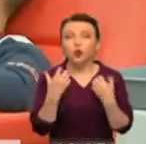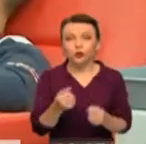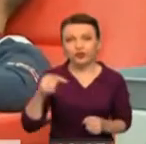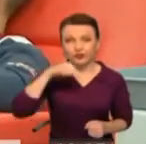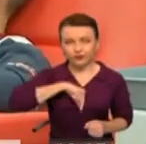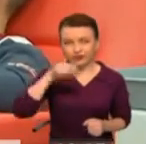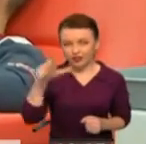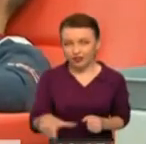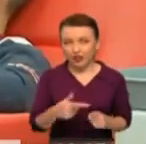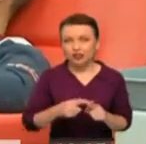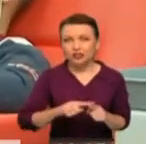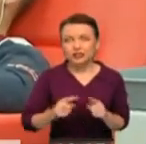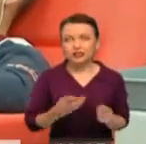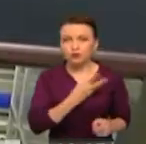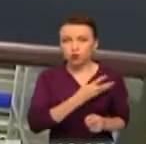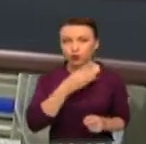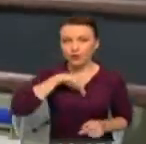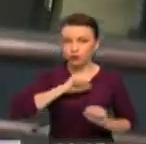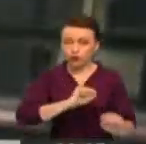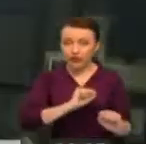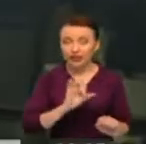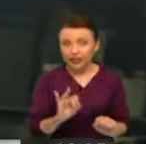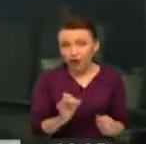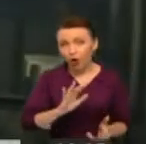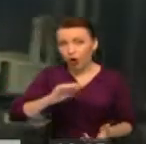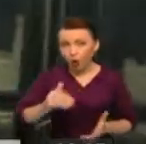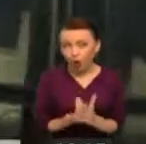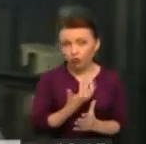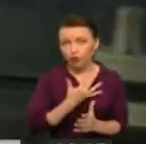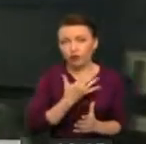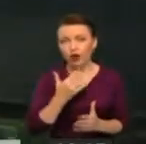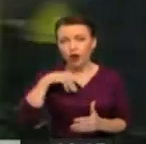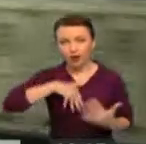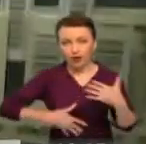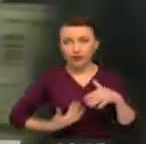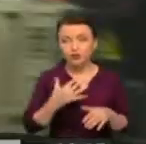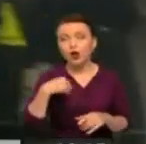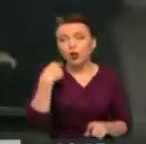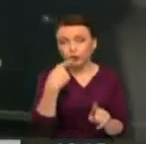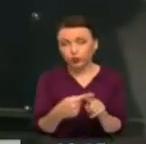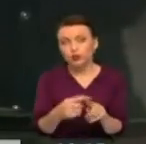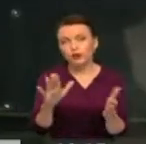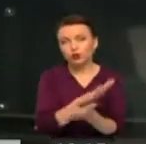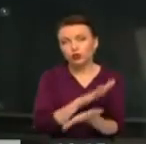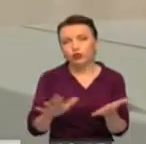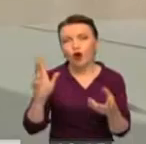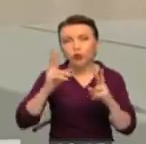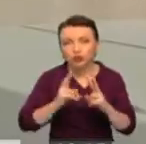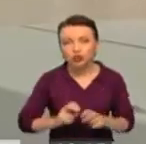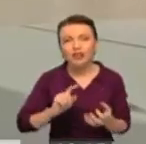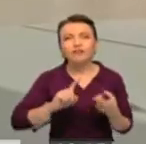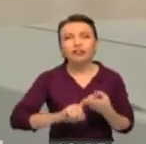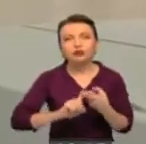імунітет і оновлює організм. Плюс людина отримує безкоштовне обстеження на інфекційні хвороби. Тут ми